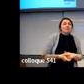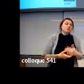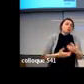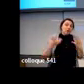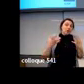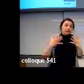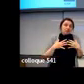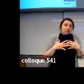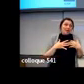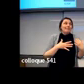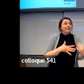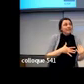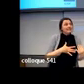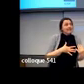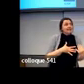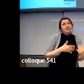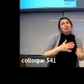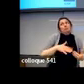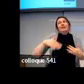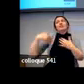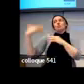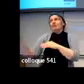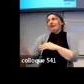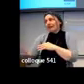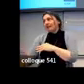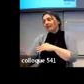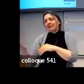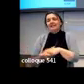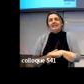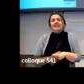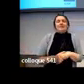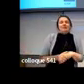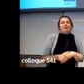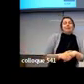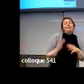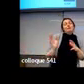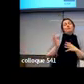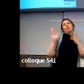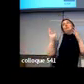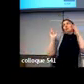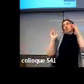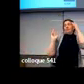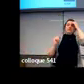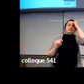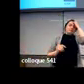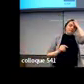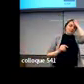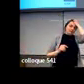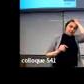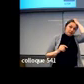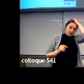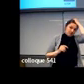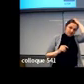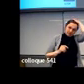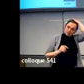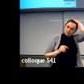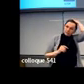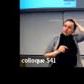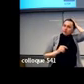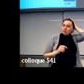des chapitres qui soient originaux en français puis qui soient traduits vers l'anglais. Fait que, bref, il y a eu deux chapitres